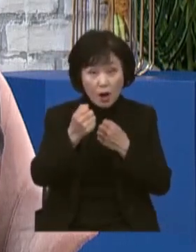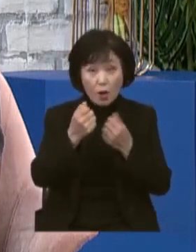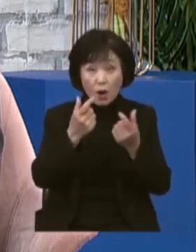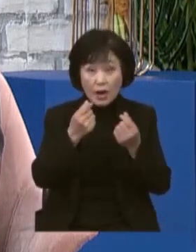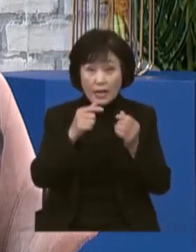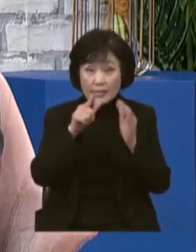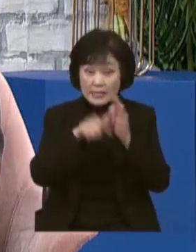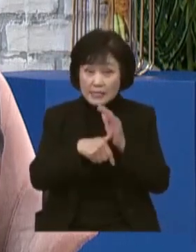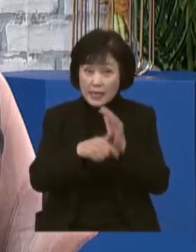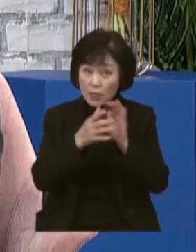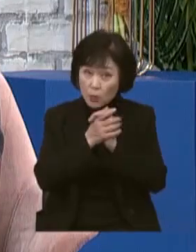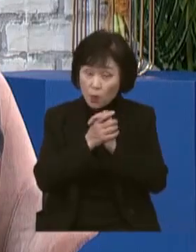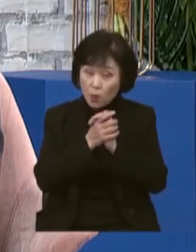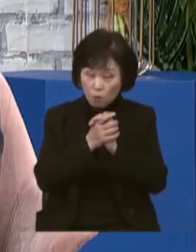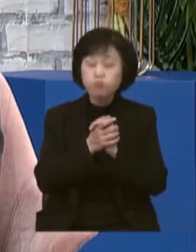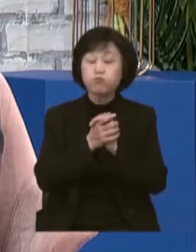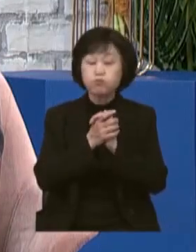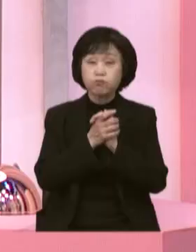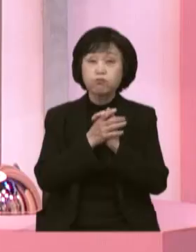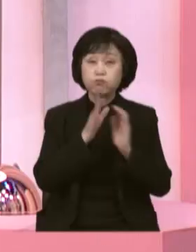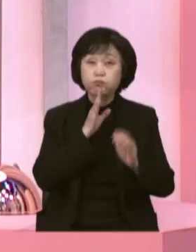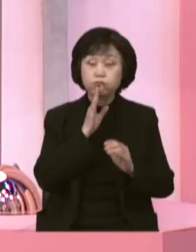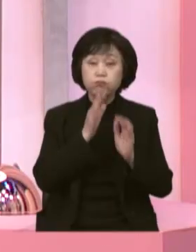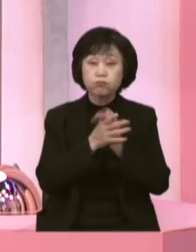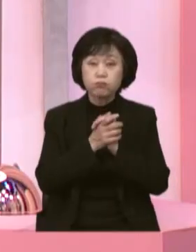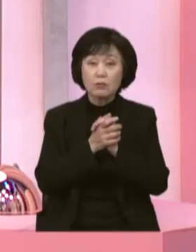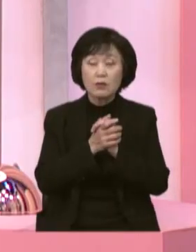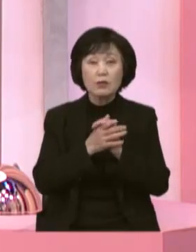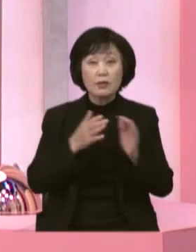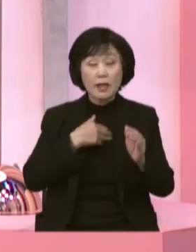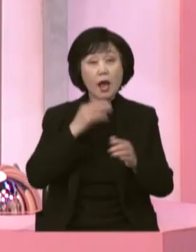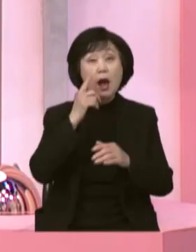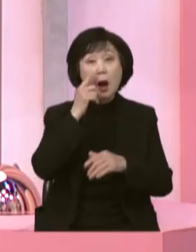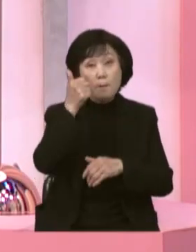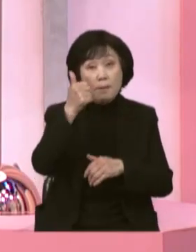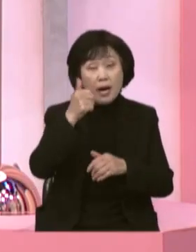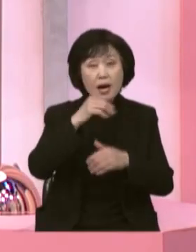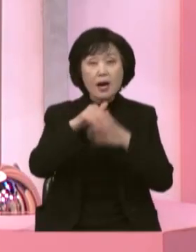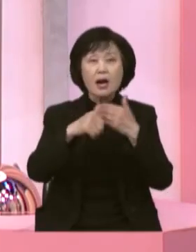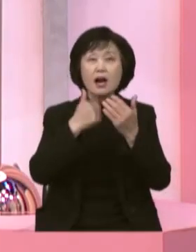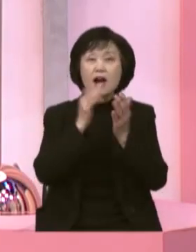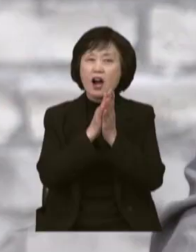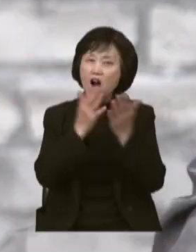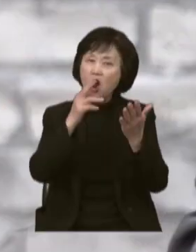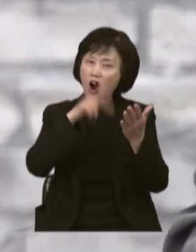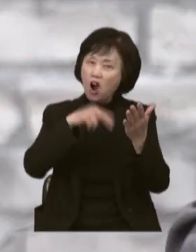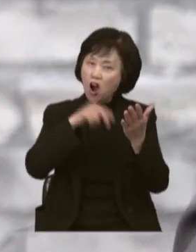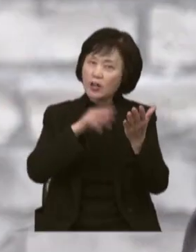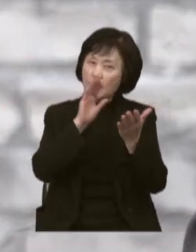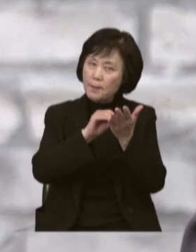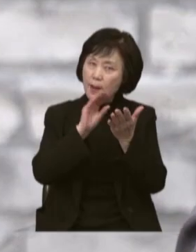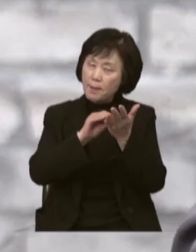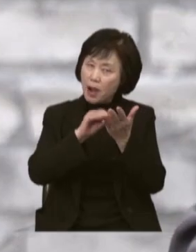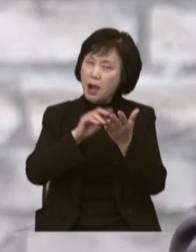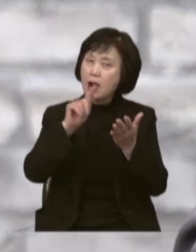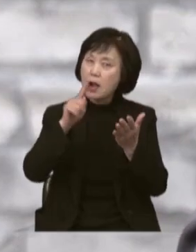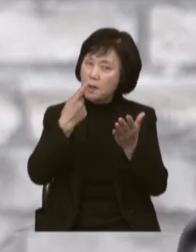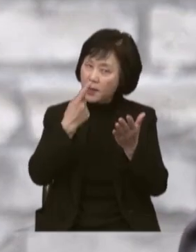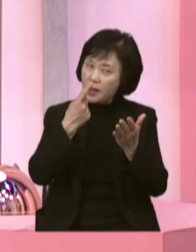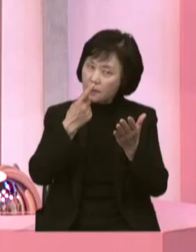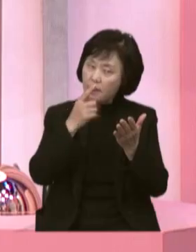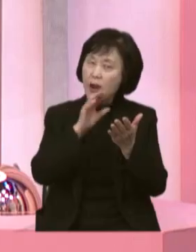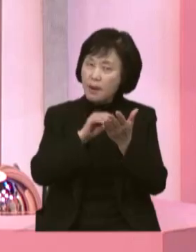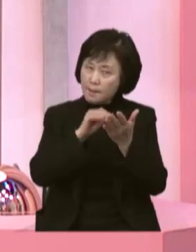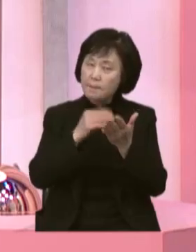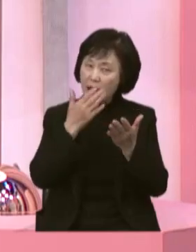그런 똑같이. 안 돼. 그거는 또 이 우리 엄마가 또 성경 한 100독을 하셨을 걸. 내가 100독.